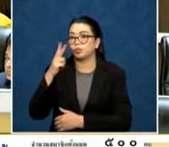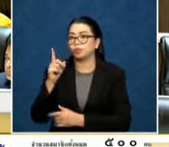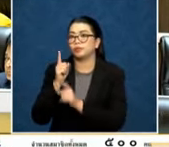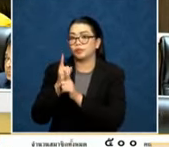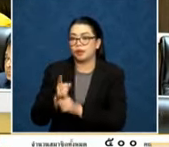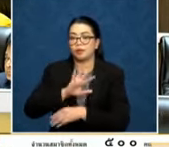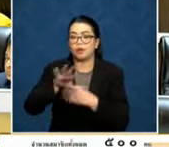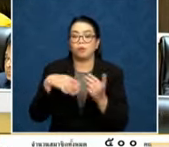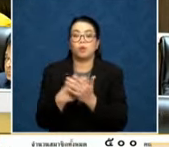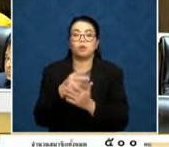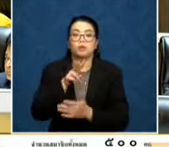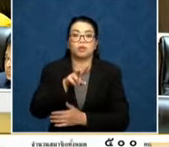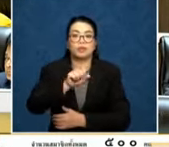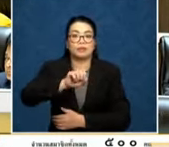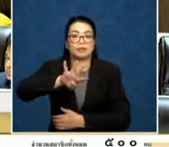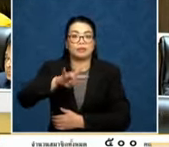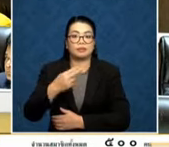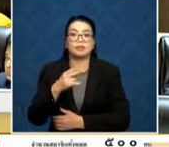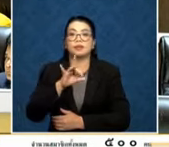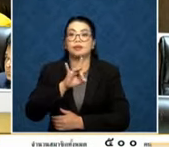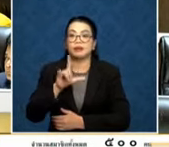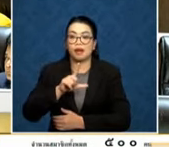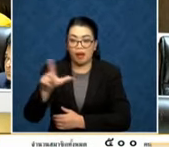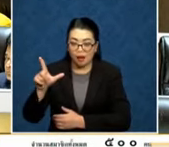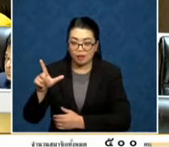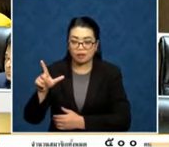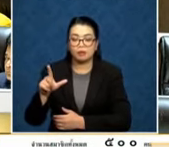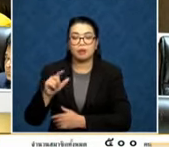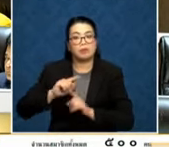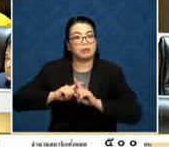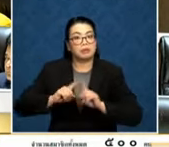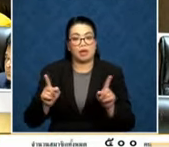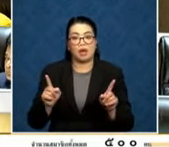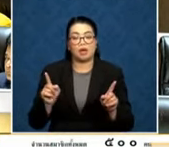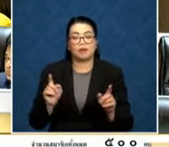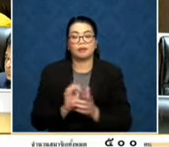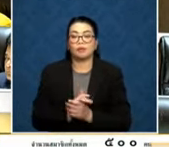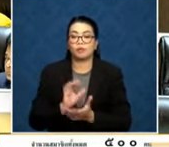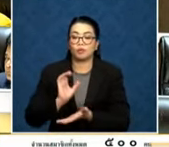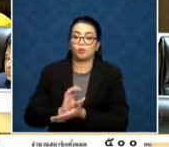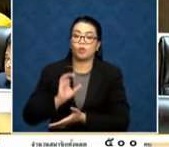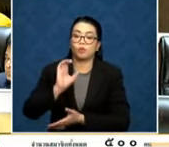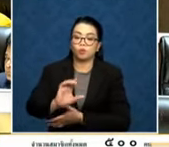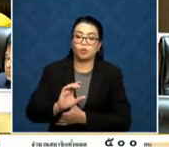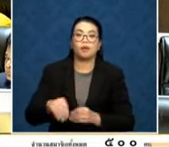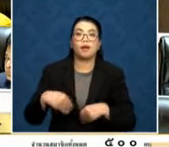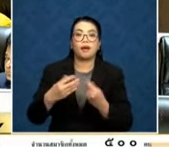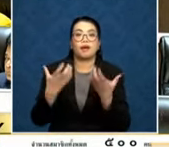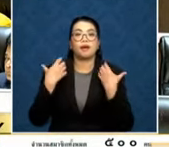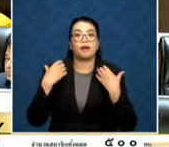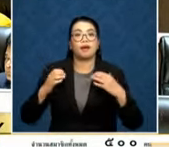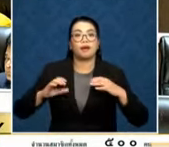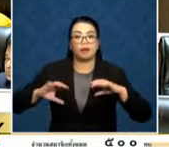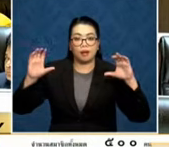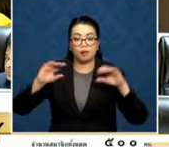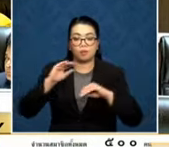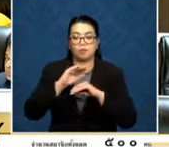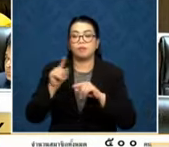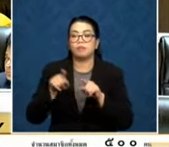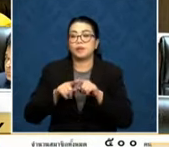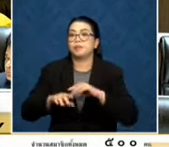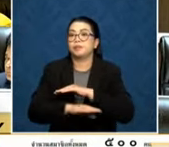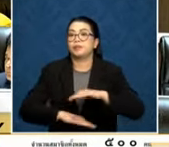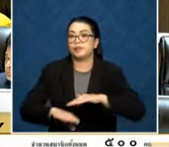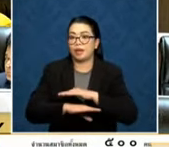240,000กว่าล้านกับ 80,000กว่าล้านมันต่างกันมากแล้วเราลงทุนให้กับรัฐวิสาหกิจนะครับในโครงสร้างพื้น